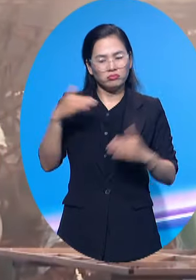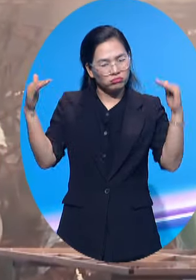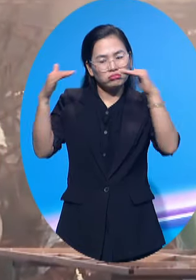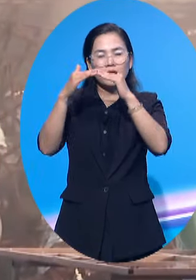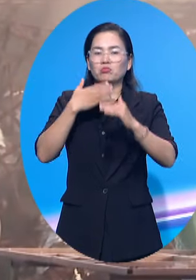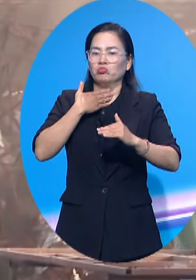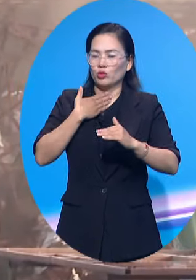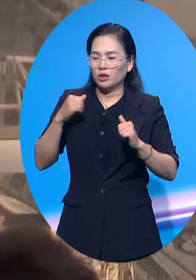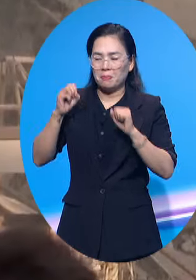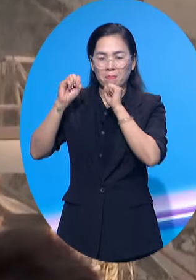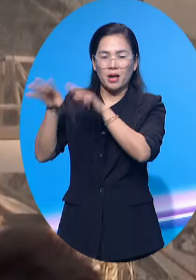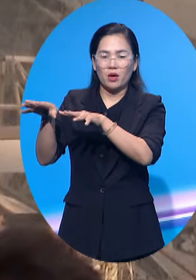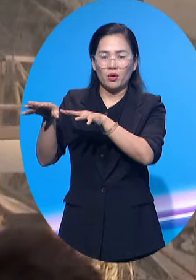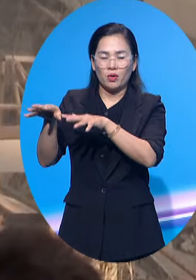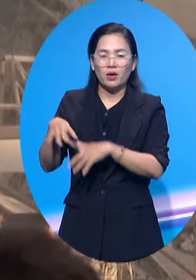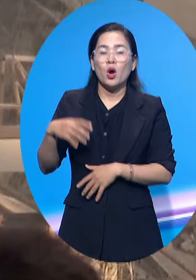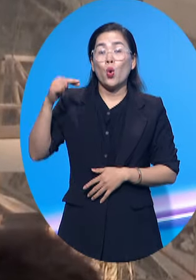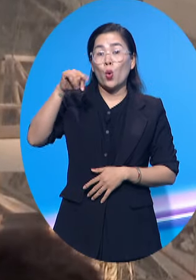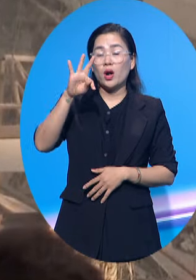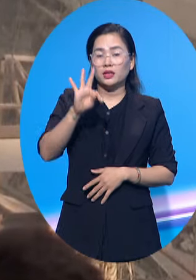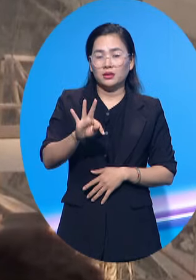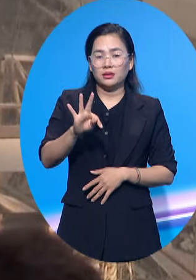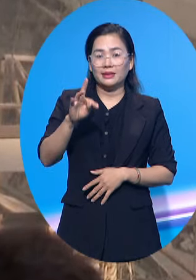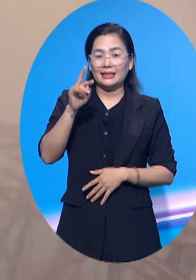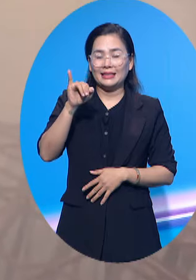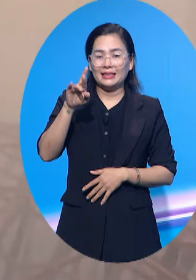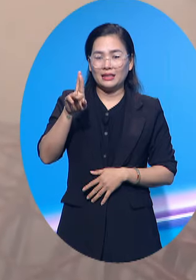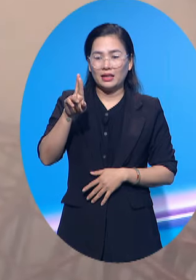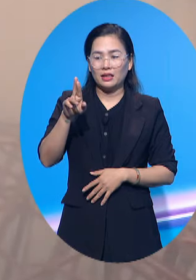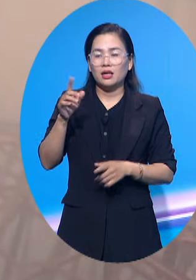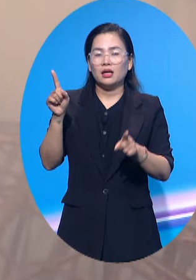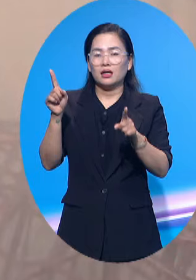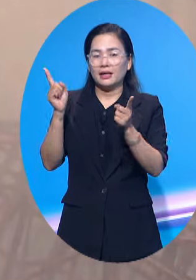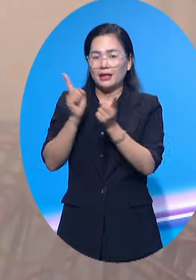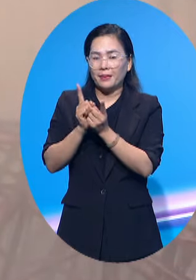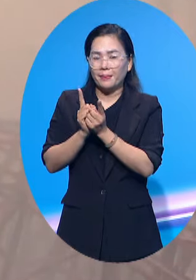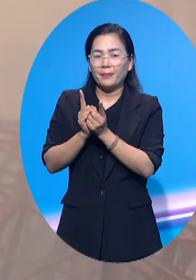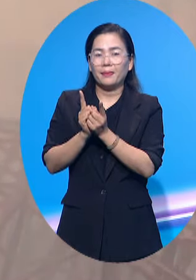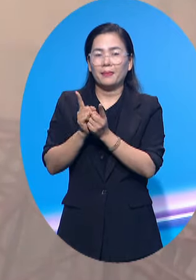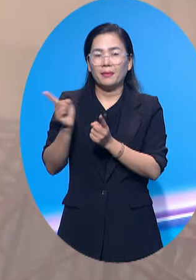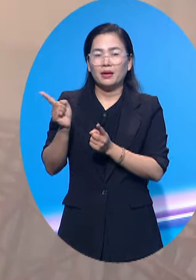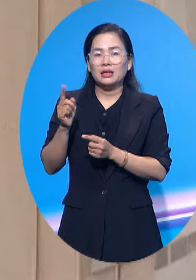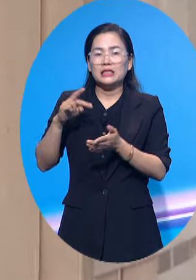công, đồng thời ngoại trưởng Iran cũng sẽ có cuộc gặp với Tổng thống Syria Bashar al-Assad để thảo luận về hậu